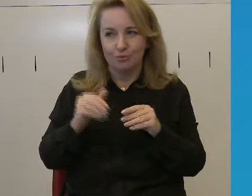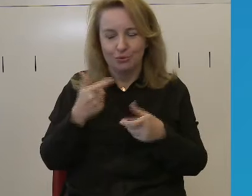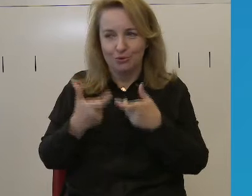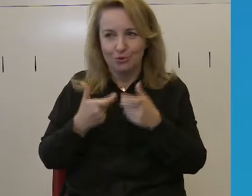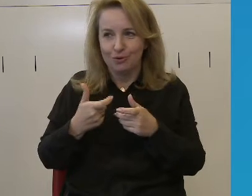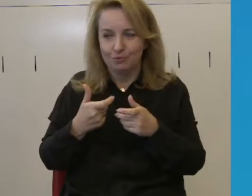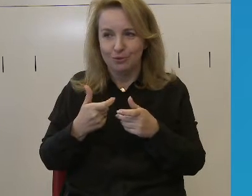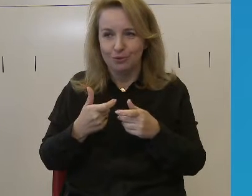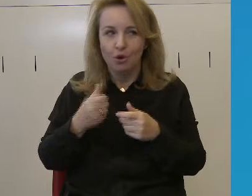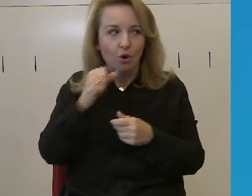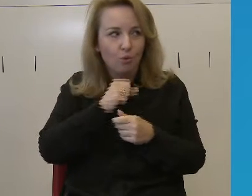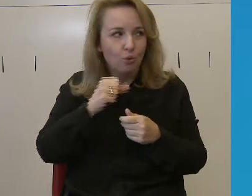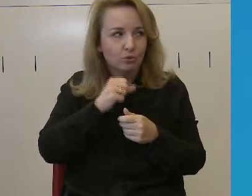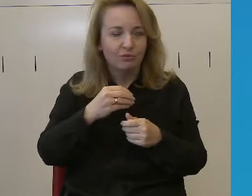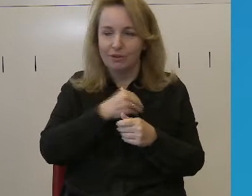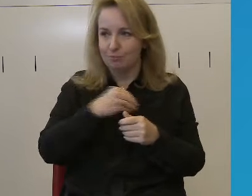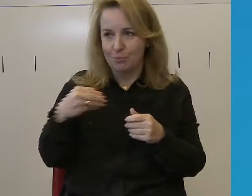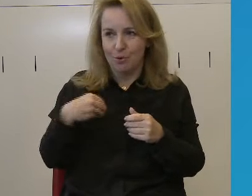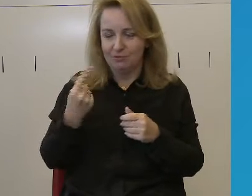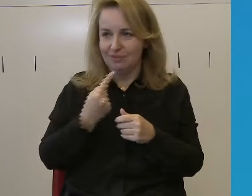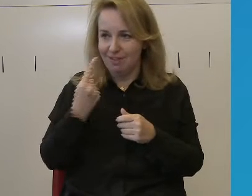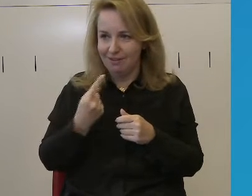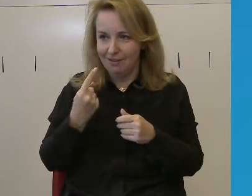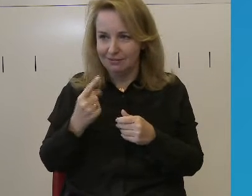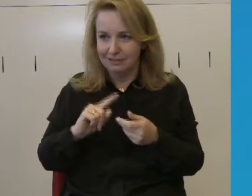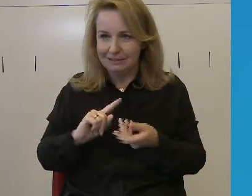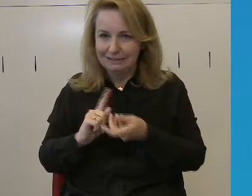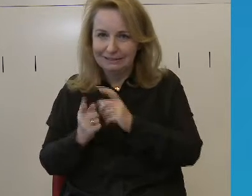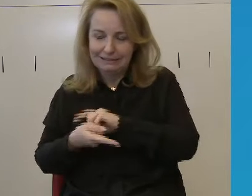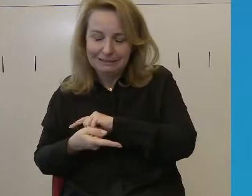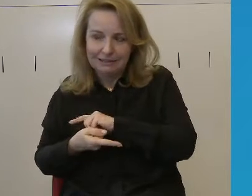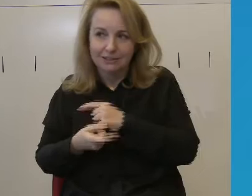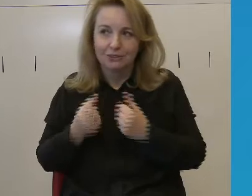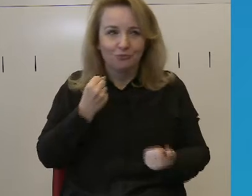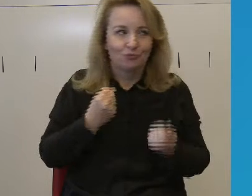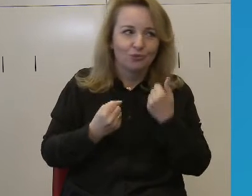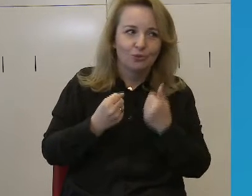się polszczyzną. Mam nadzieję, że niedługo będziemy mieli na to własne terminy.